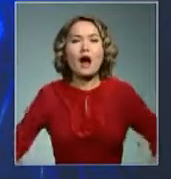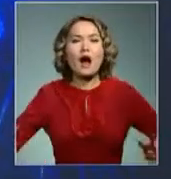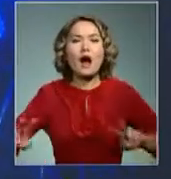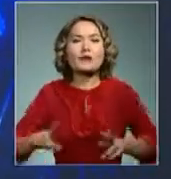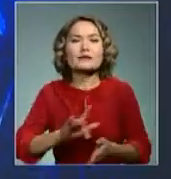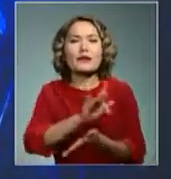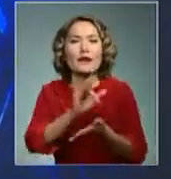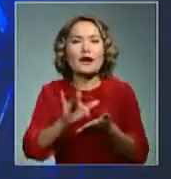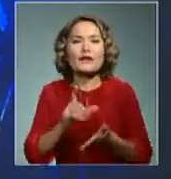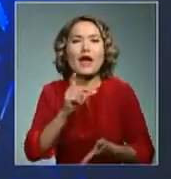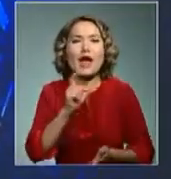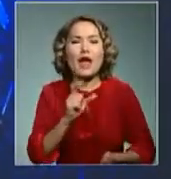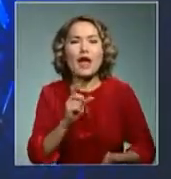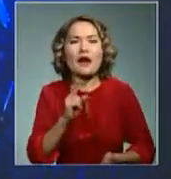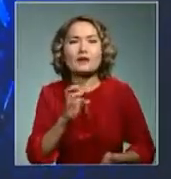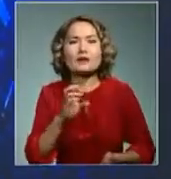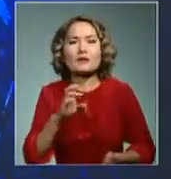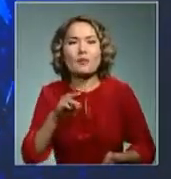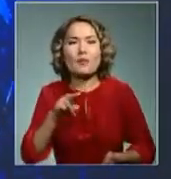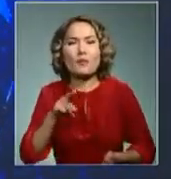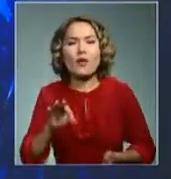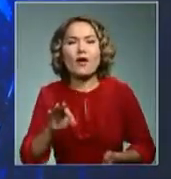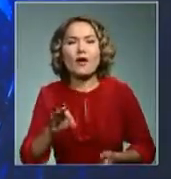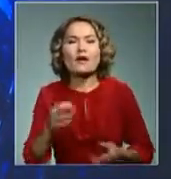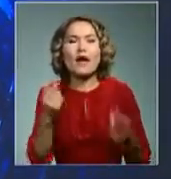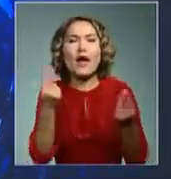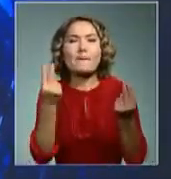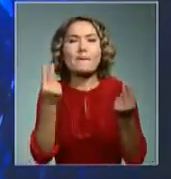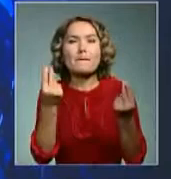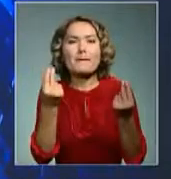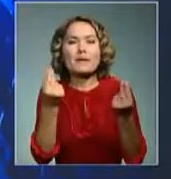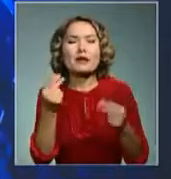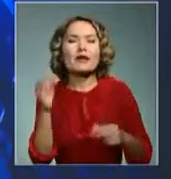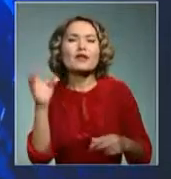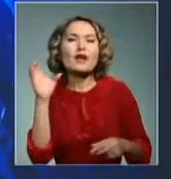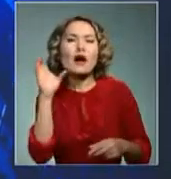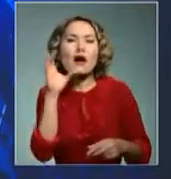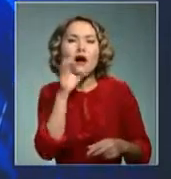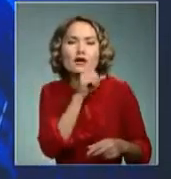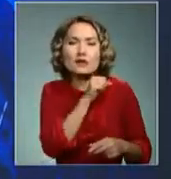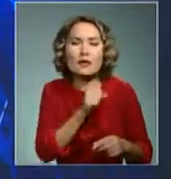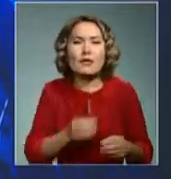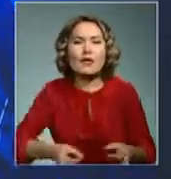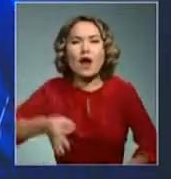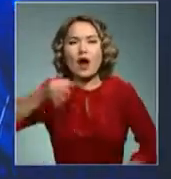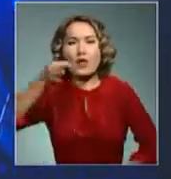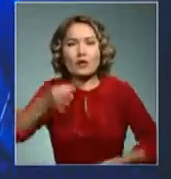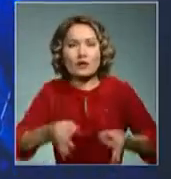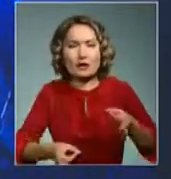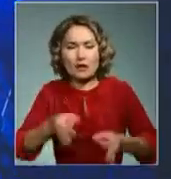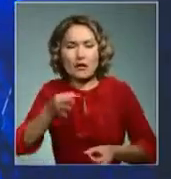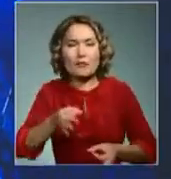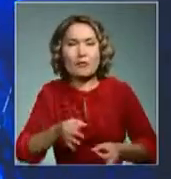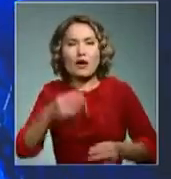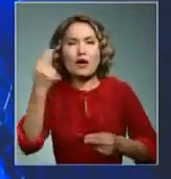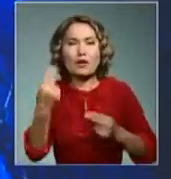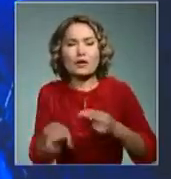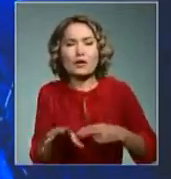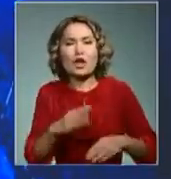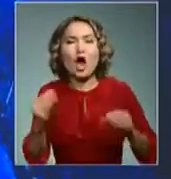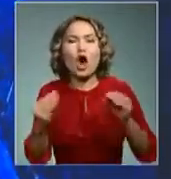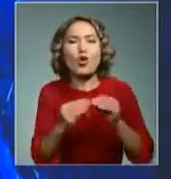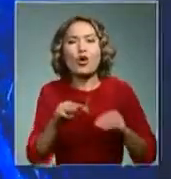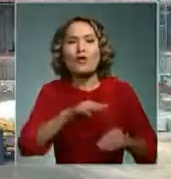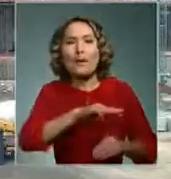Астана Экспо ұлттық компаниясының миллиардтаған қаржысын қарпып, қалтаға басқан күдіктілерді сотқа дейінгі тергеу аяқталды. Нәтижесінде 10